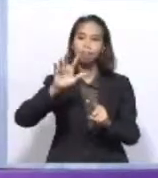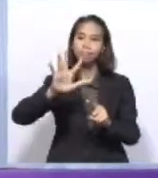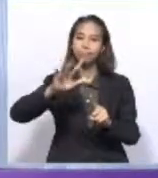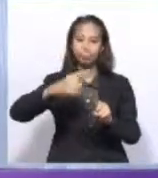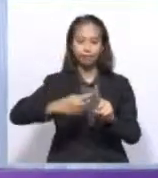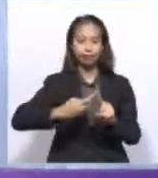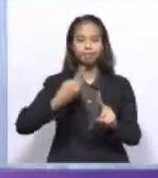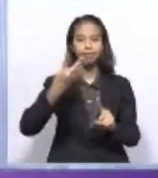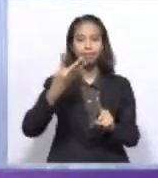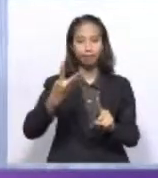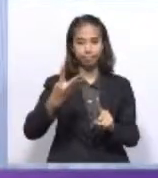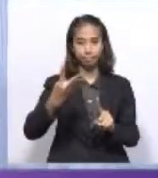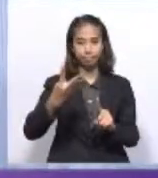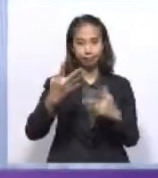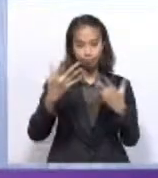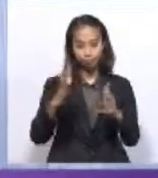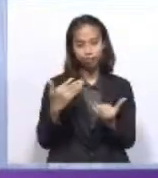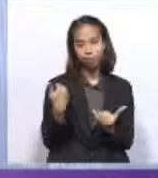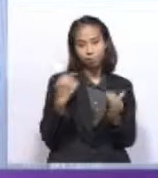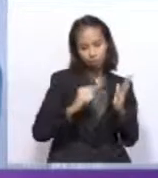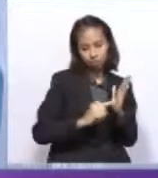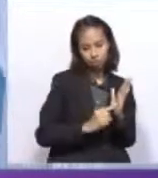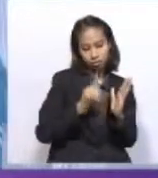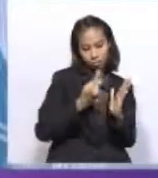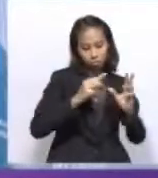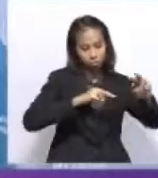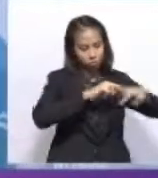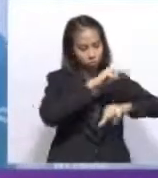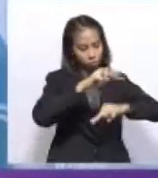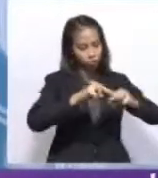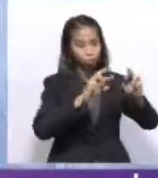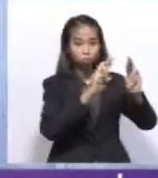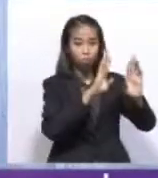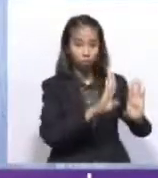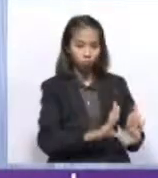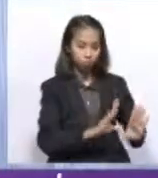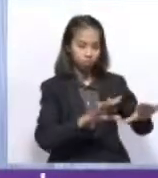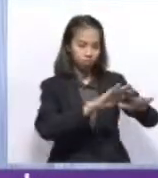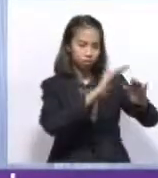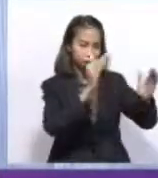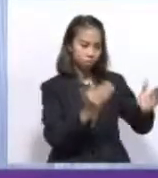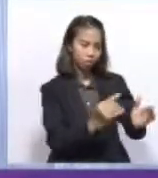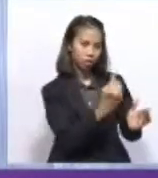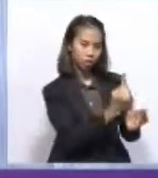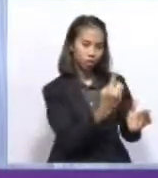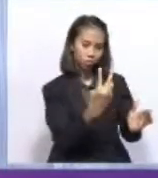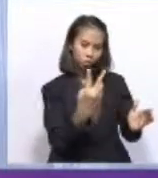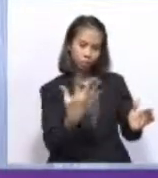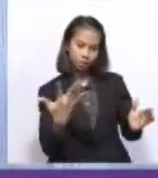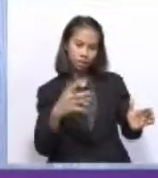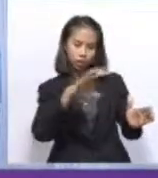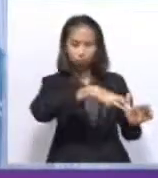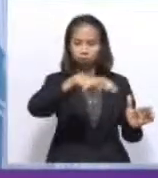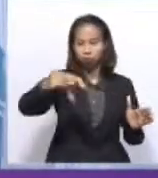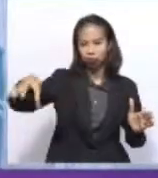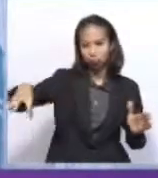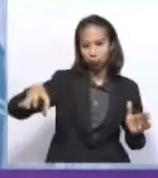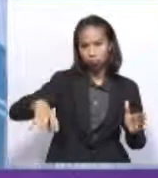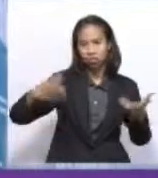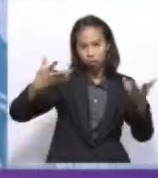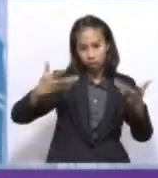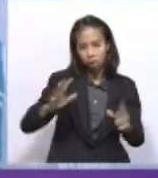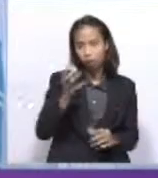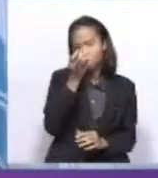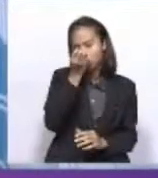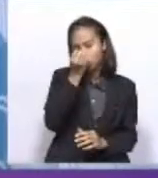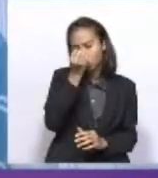ายนนะครับจะมีการเริ่มตรวจสอบระบบตั้งแต่บ่อ1บ่อ2บ่อ3บ่อ4บ่อ5แล้วไปทำการทดสอบ